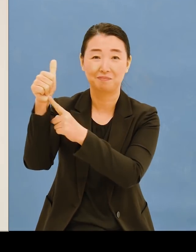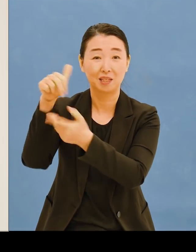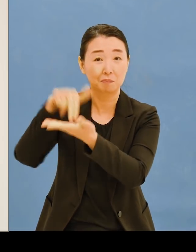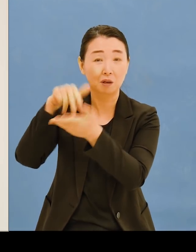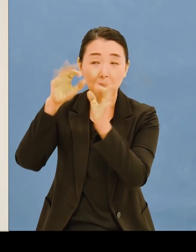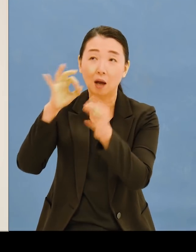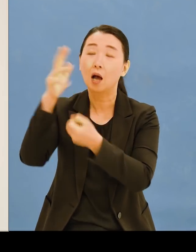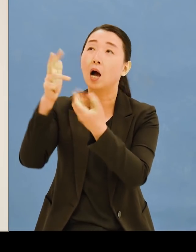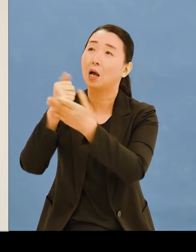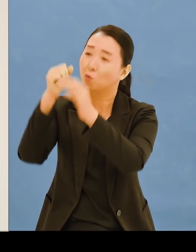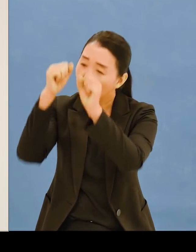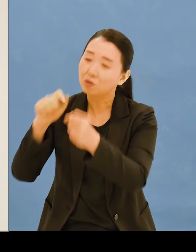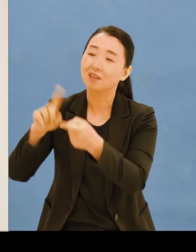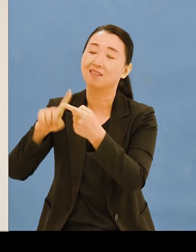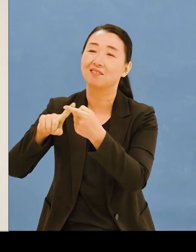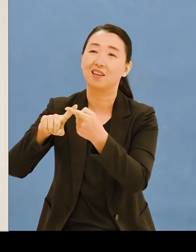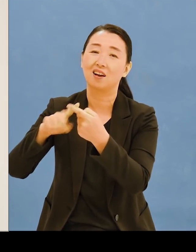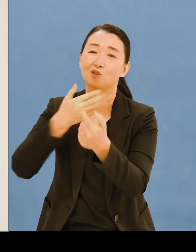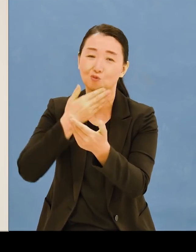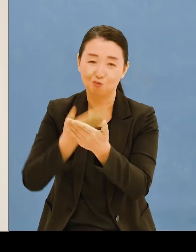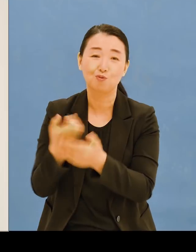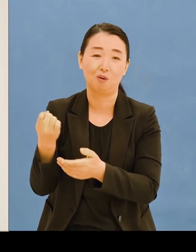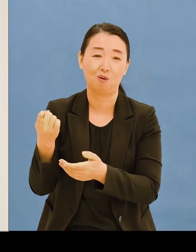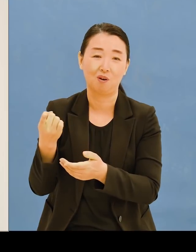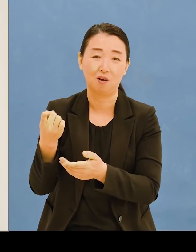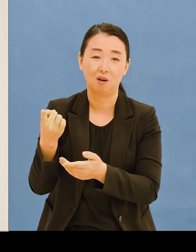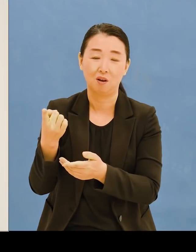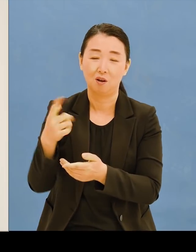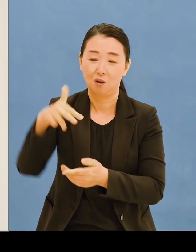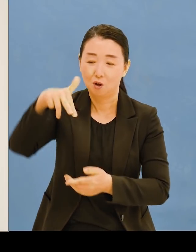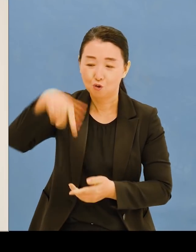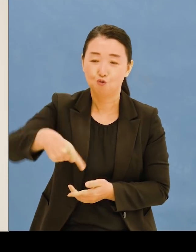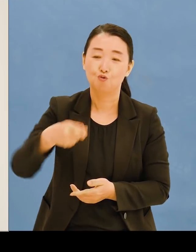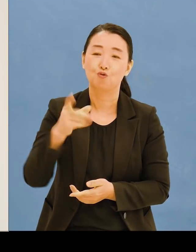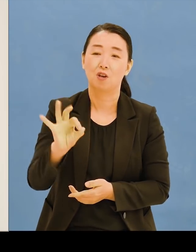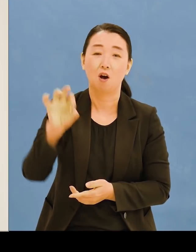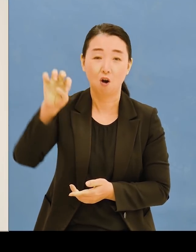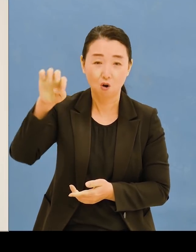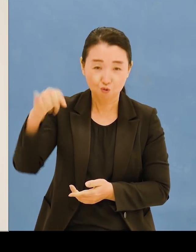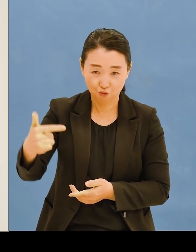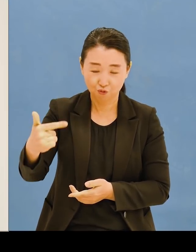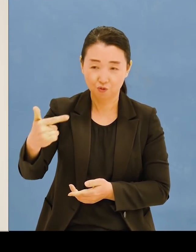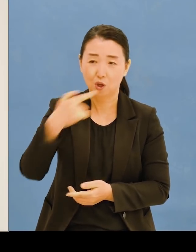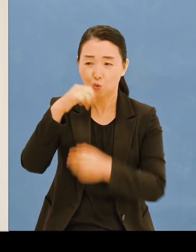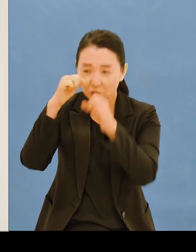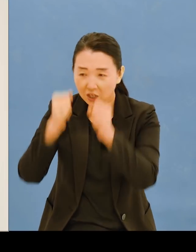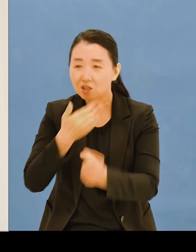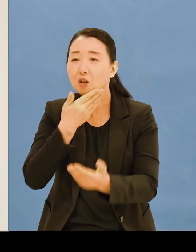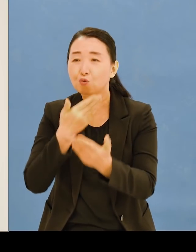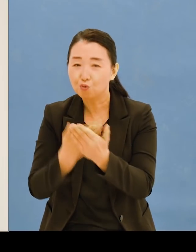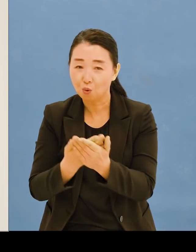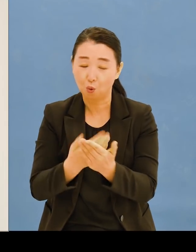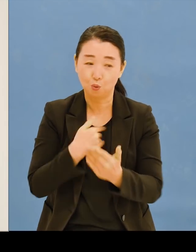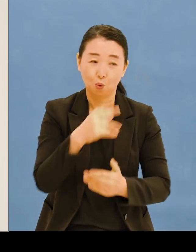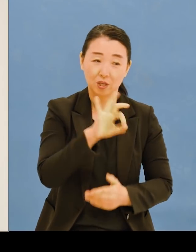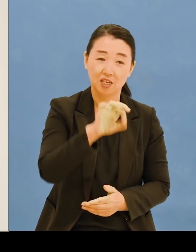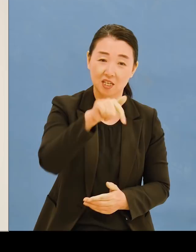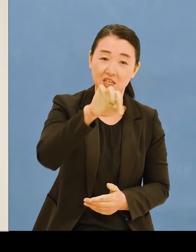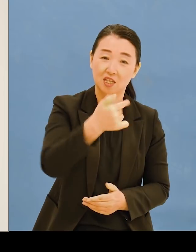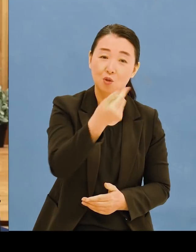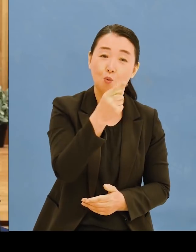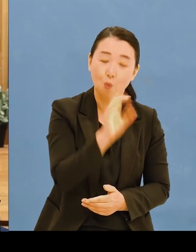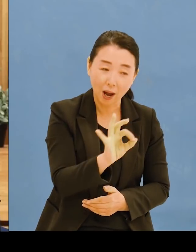하나님께는 네. 존재 자체가 중요한 그렇죠. 거예요. 그렇죠. 주영훈이라는 존재 자체가 중요한 거고 이진왕이라는 존재 자체가